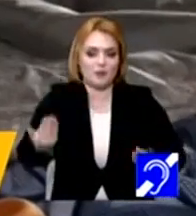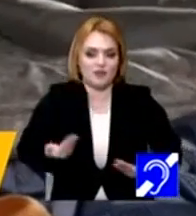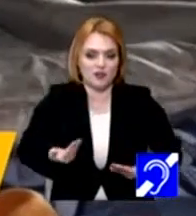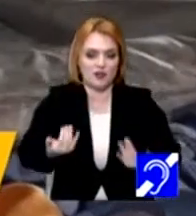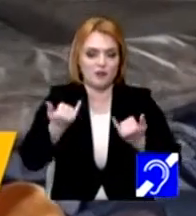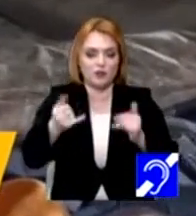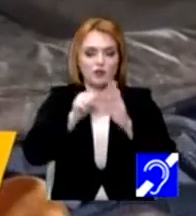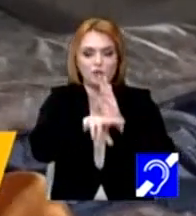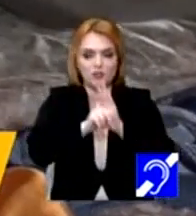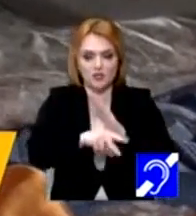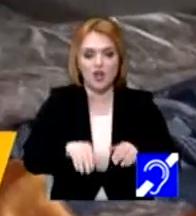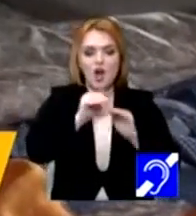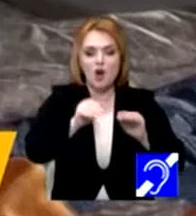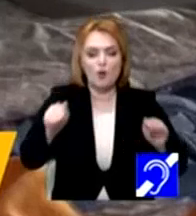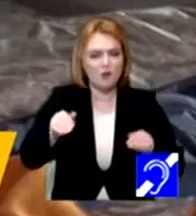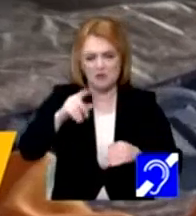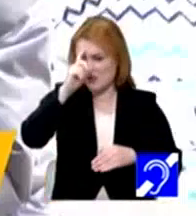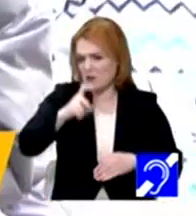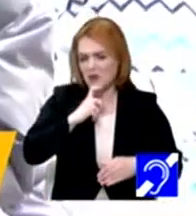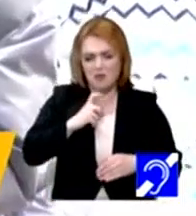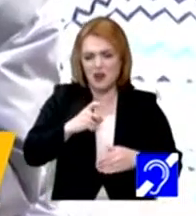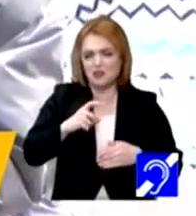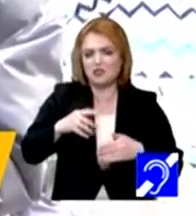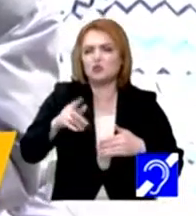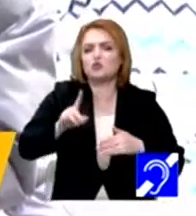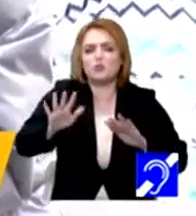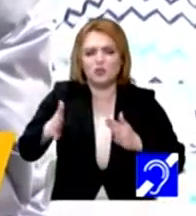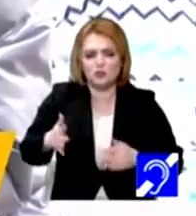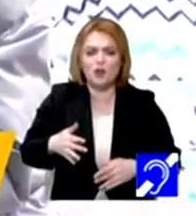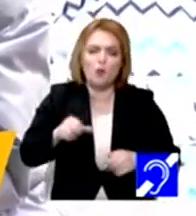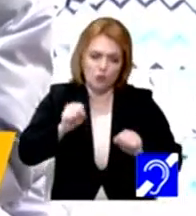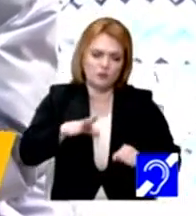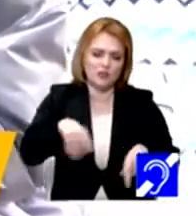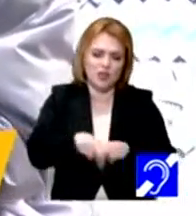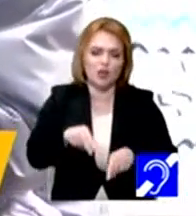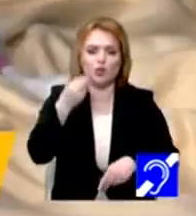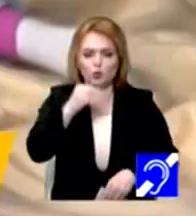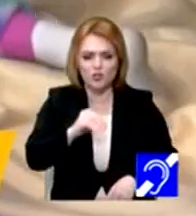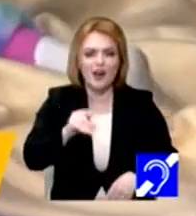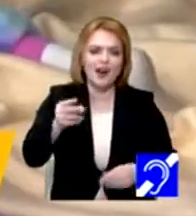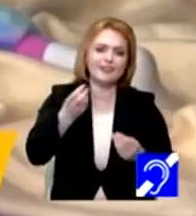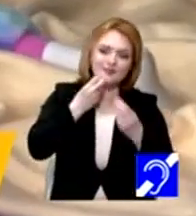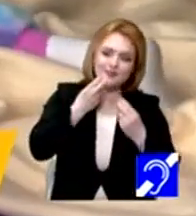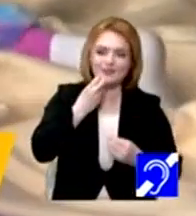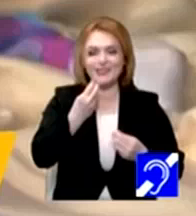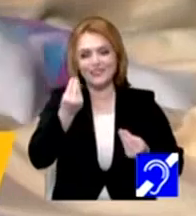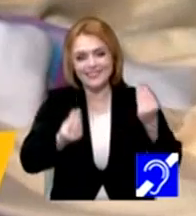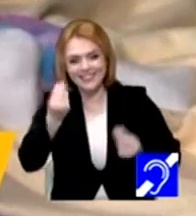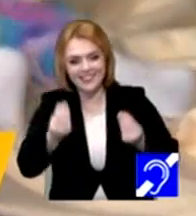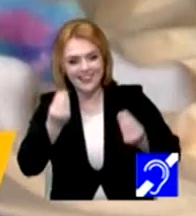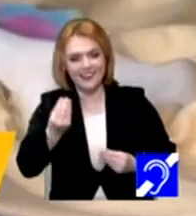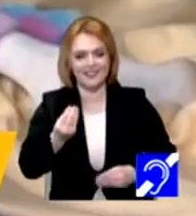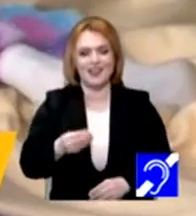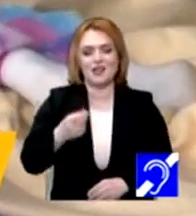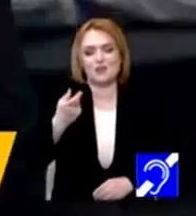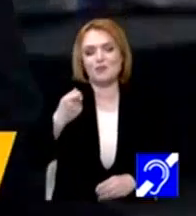calea războiului. Copiii nu prea înțeleg ce se întâmplă și poate că e mai bine așa. Cu râsetele lor inocente reușesc să mai taie din îngrijorarea